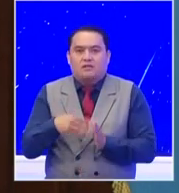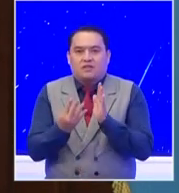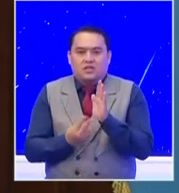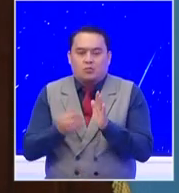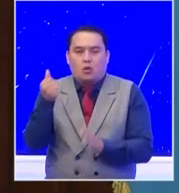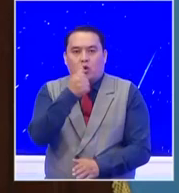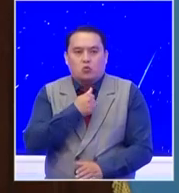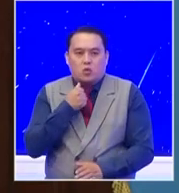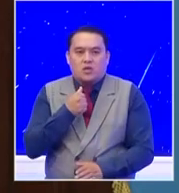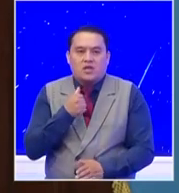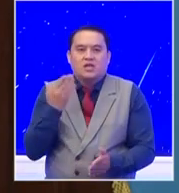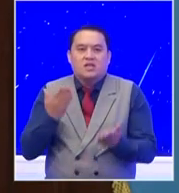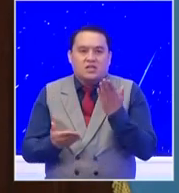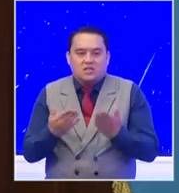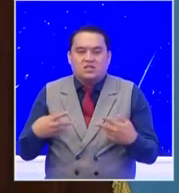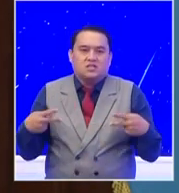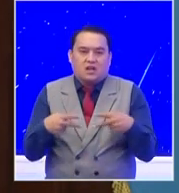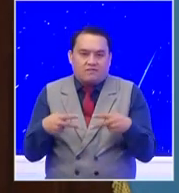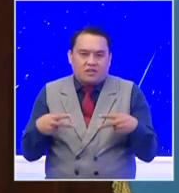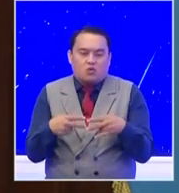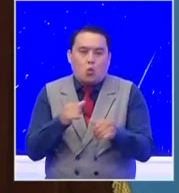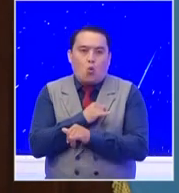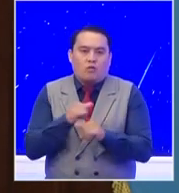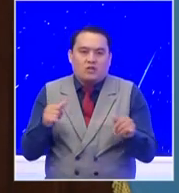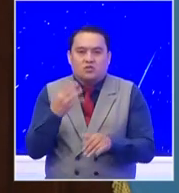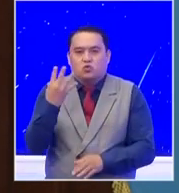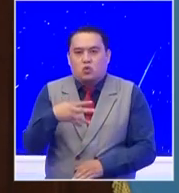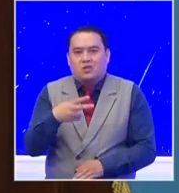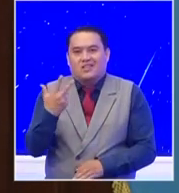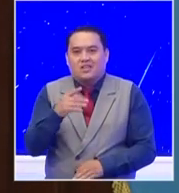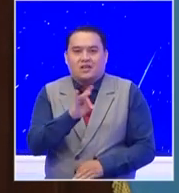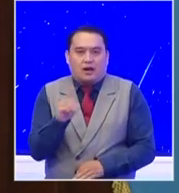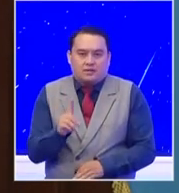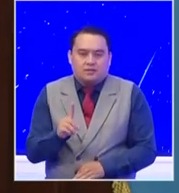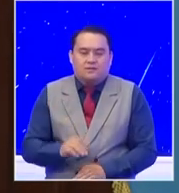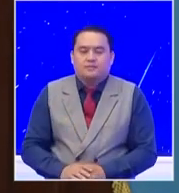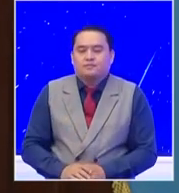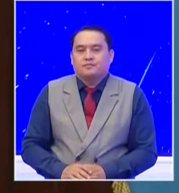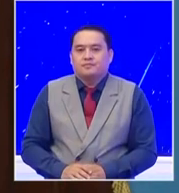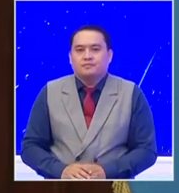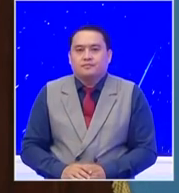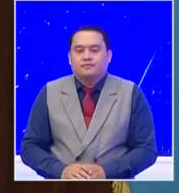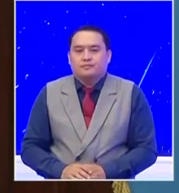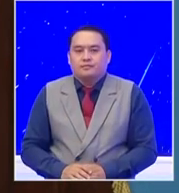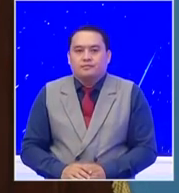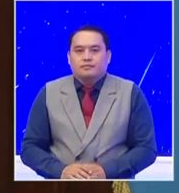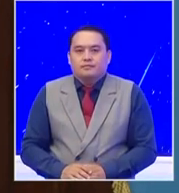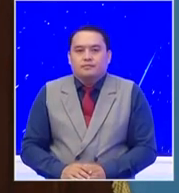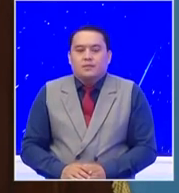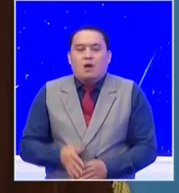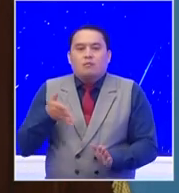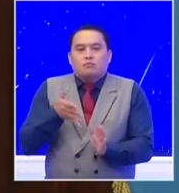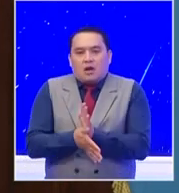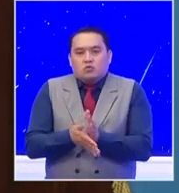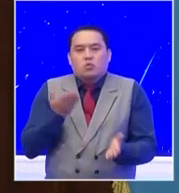году. Если так взять, увеличилось на 43 раза. Еще вот по расходной